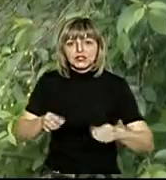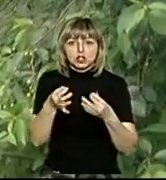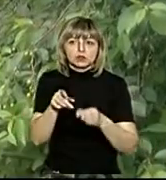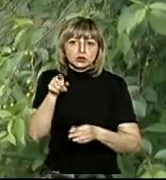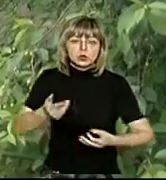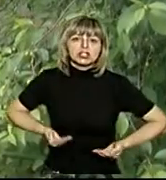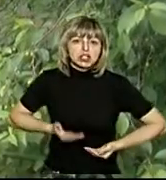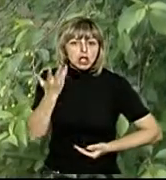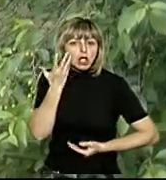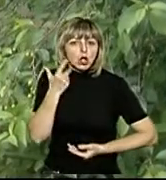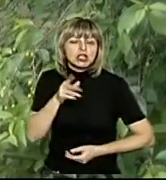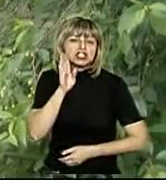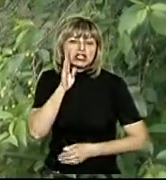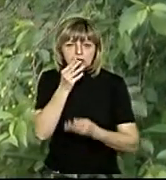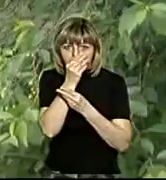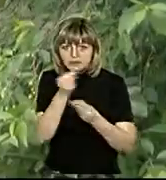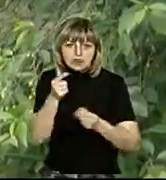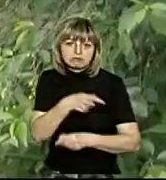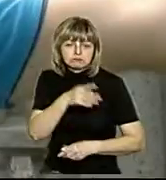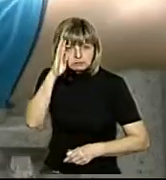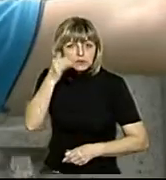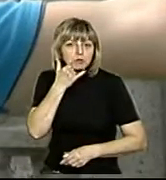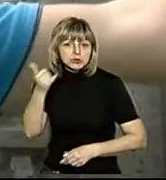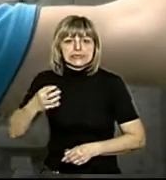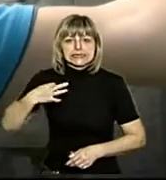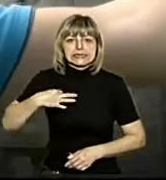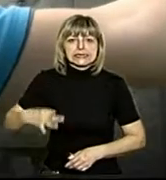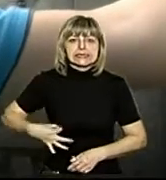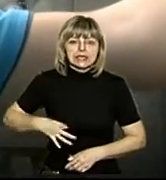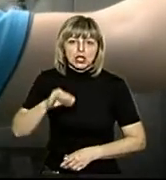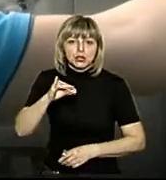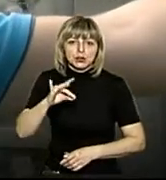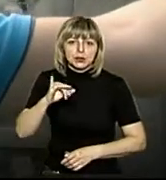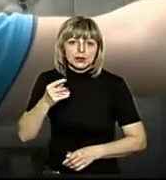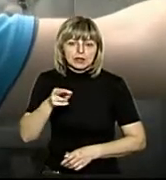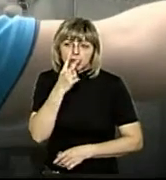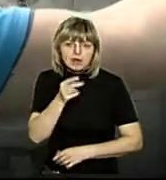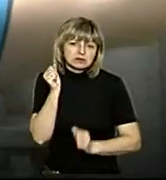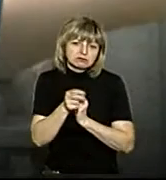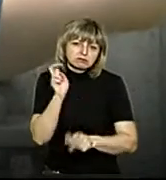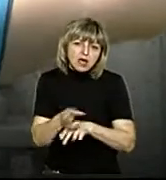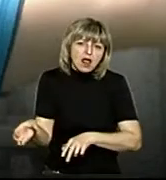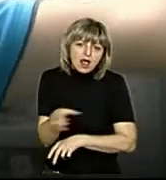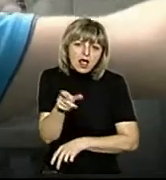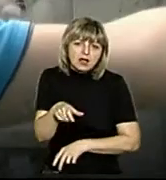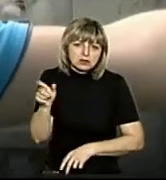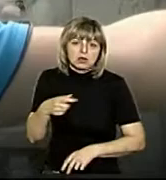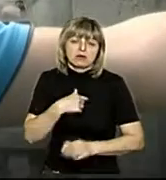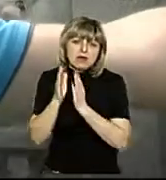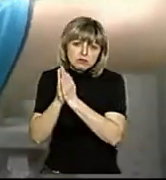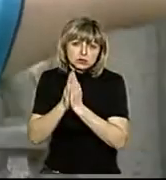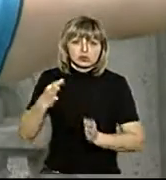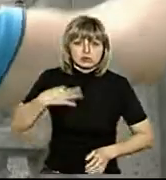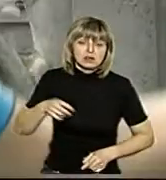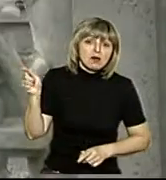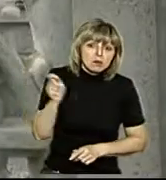жити. Коли жінка зникла, він подзвонив до сина Юрія. Бачимо, що багато там збираються тих алкоголіків. Тому ми дозвонимо до Юра, приїдь сюди, зробив порядок, бо